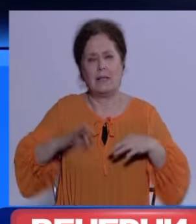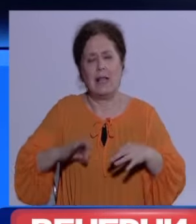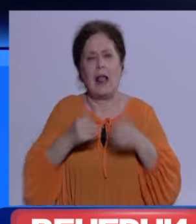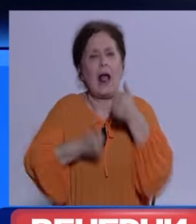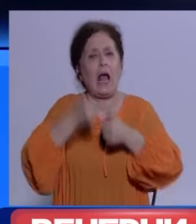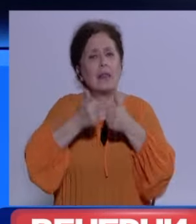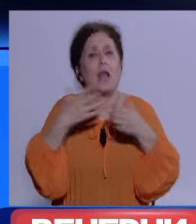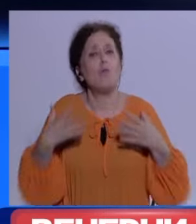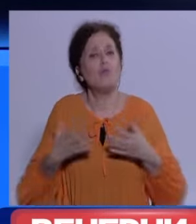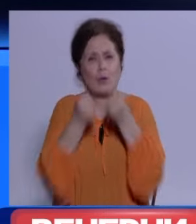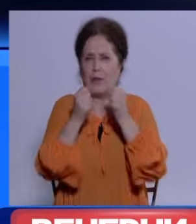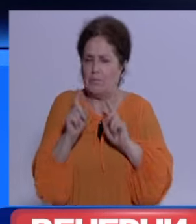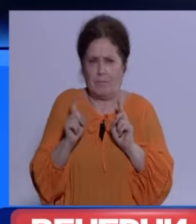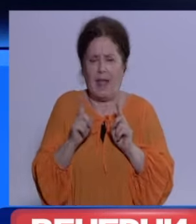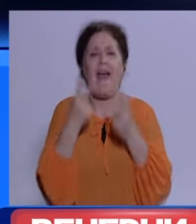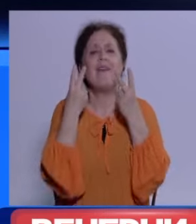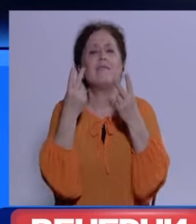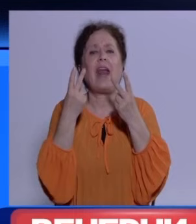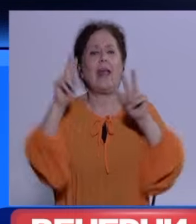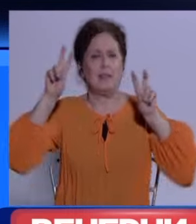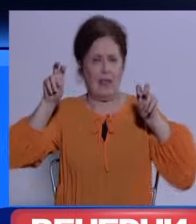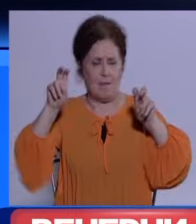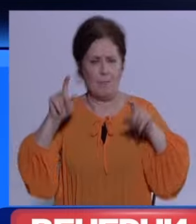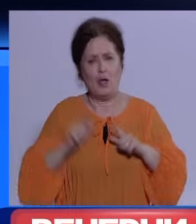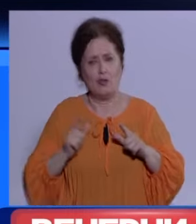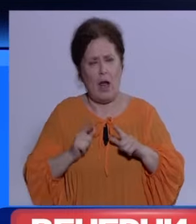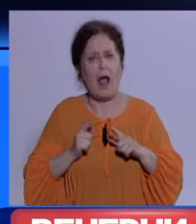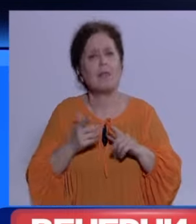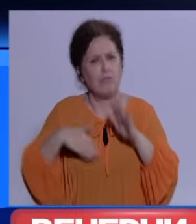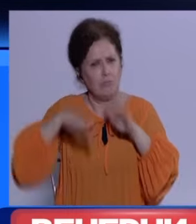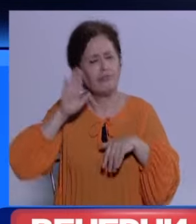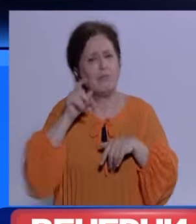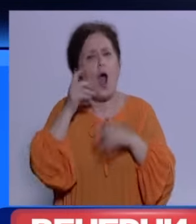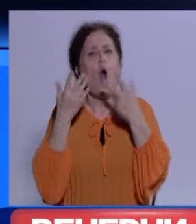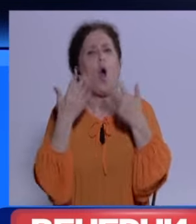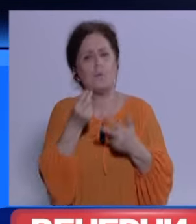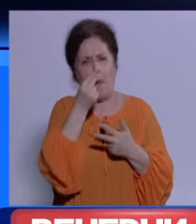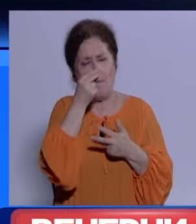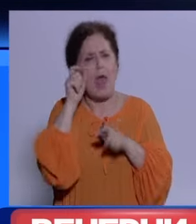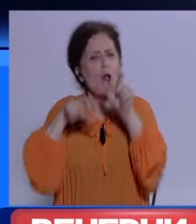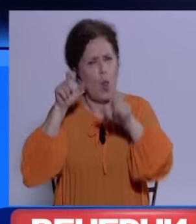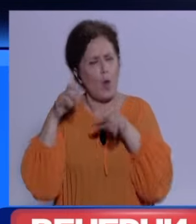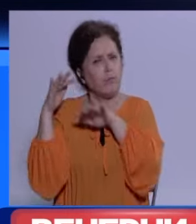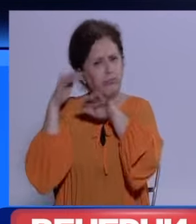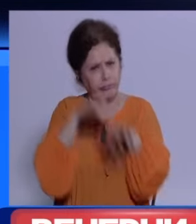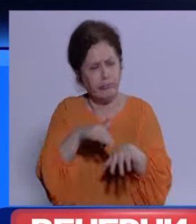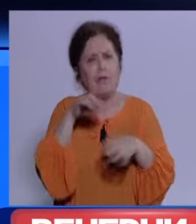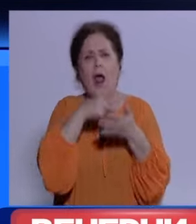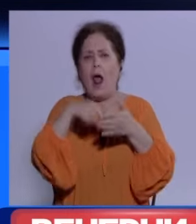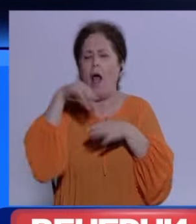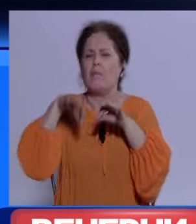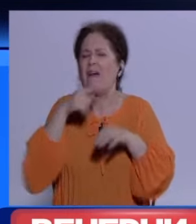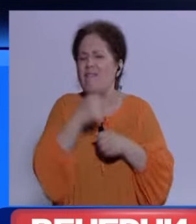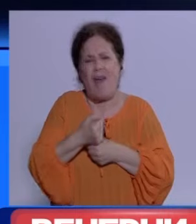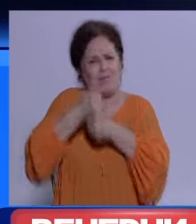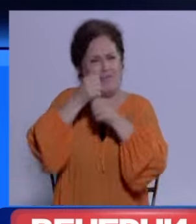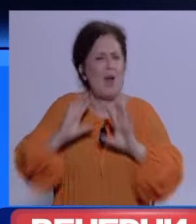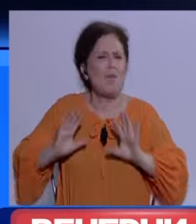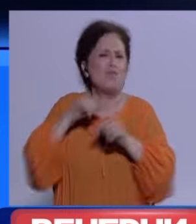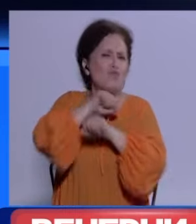поддржат. Од вреди очекуваат поголема масовност на 8 мај и за нив бойкотот не е опција.